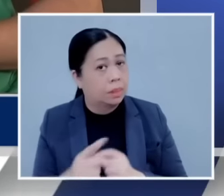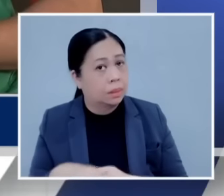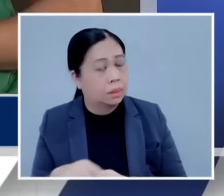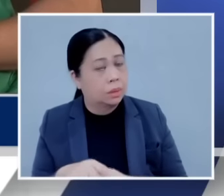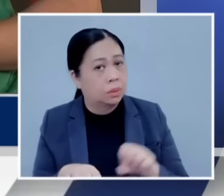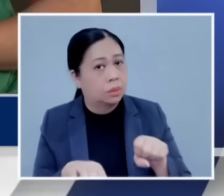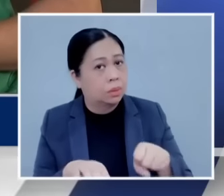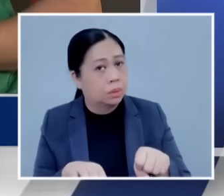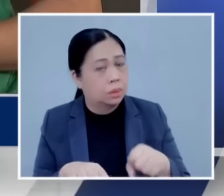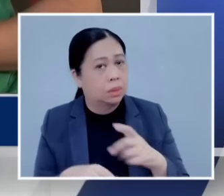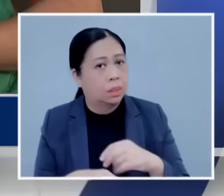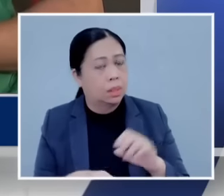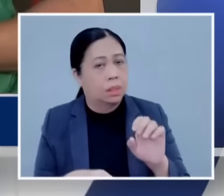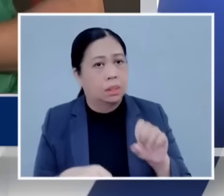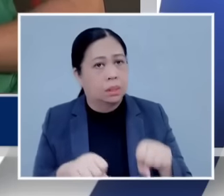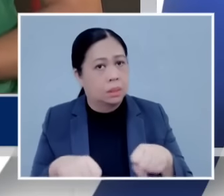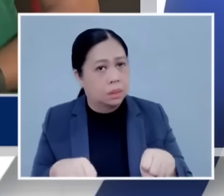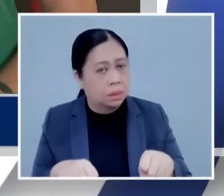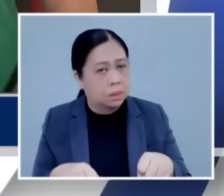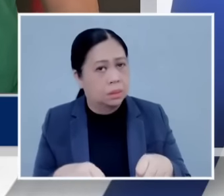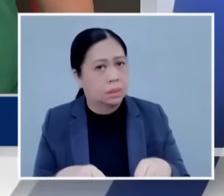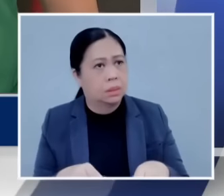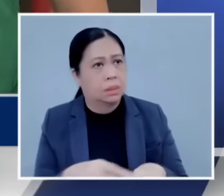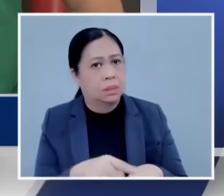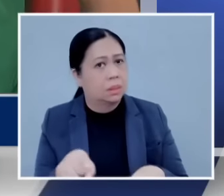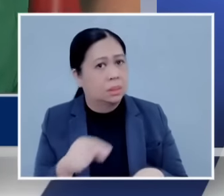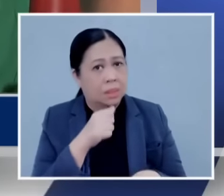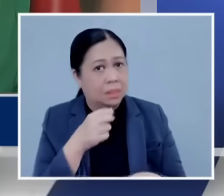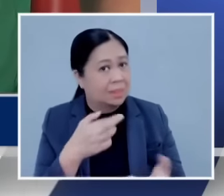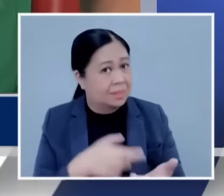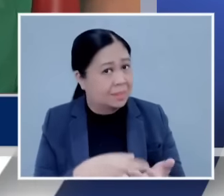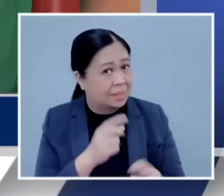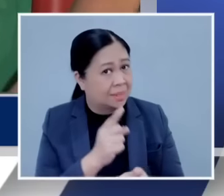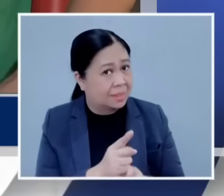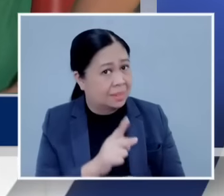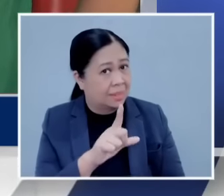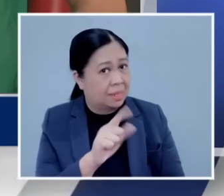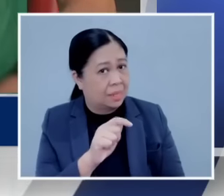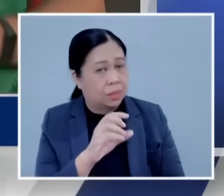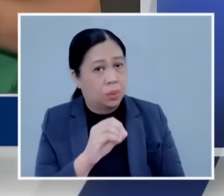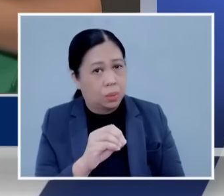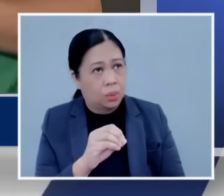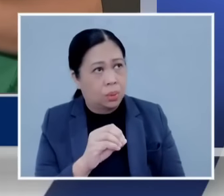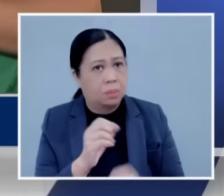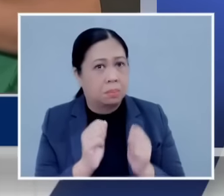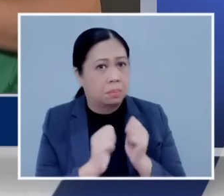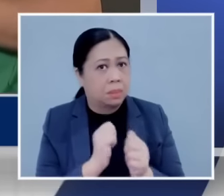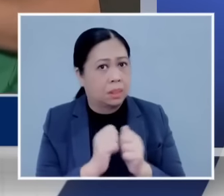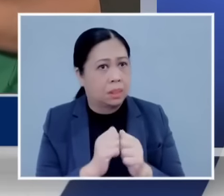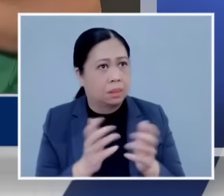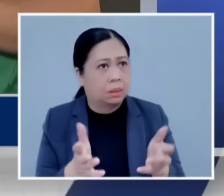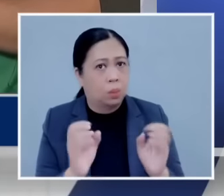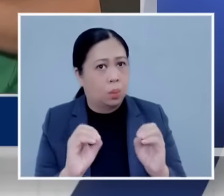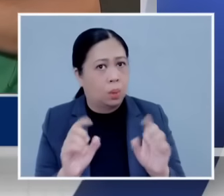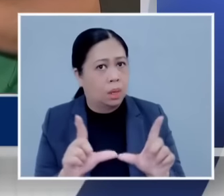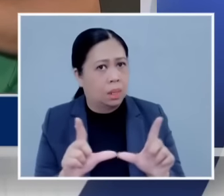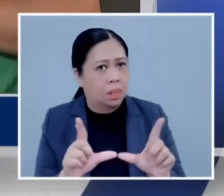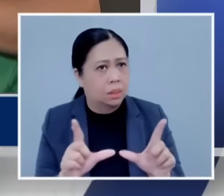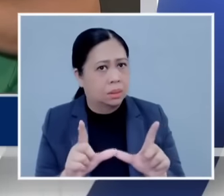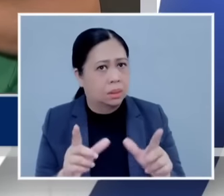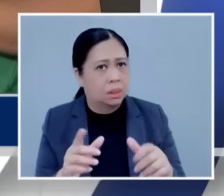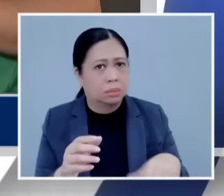ito at e-bike ay hindi rehistrado sa LTO? So, ibig sabihin, hindi sila lisensyado na kumalat sa